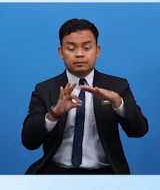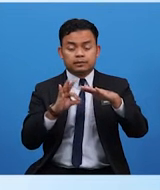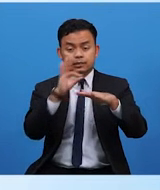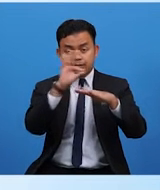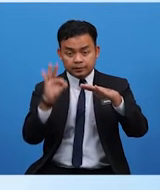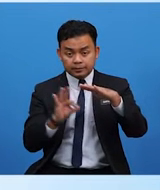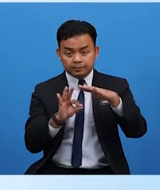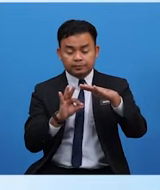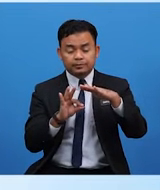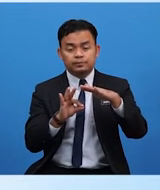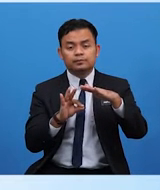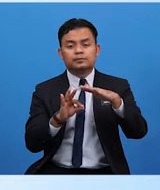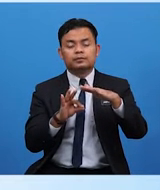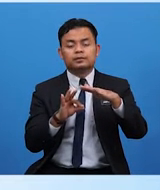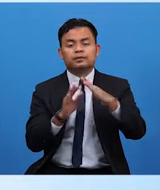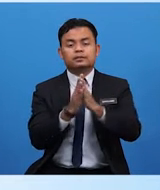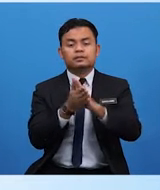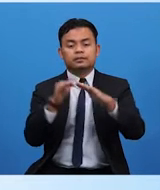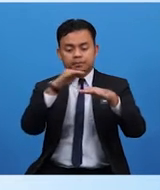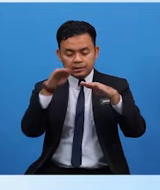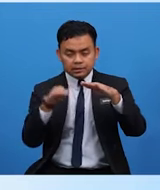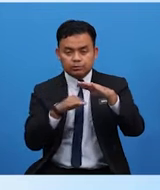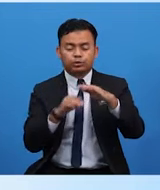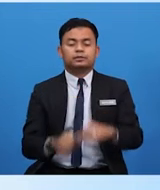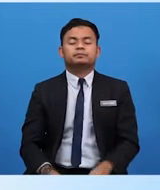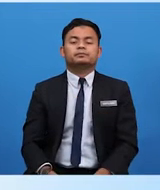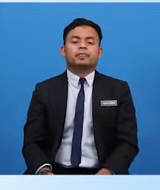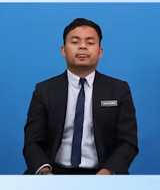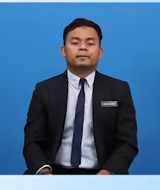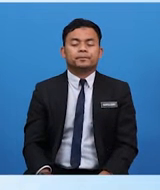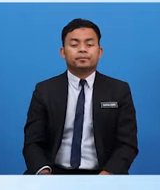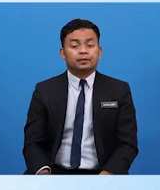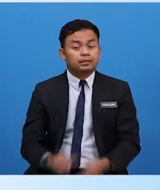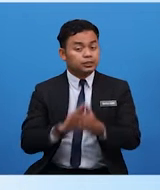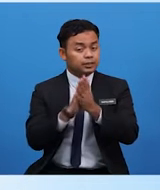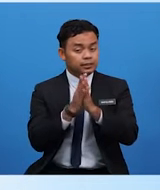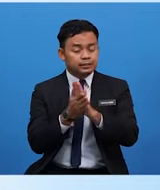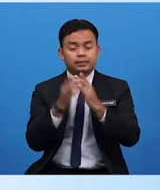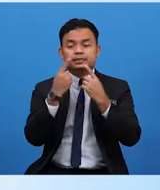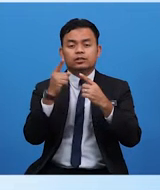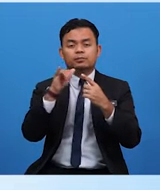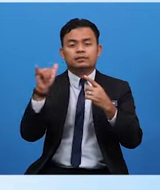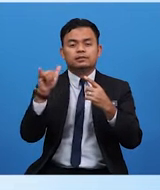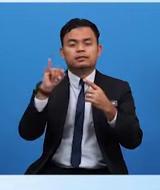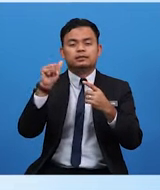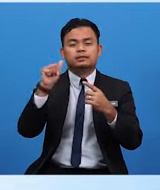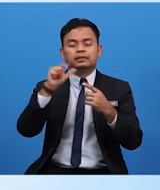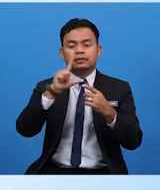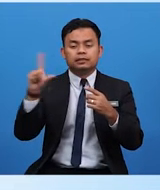sebagai penyebut I make jawabannya